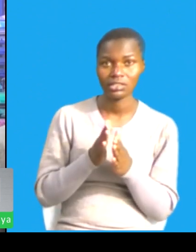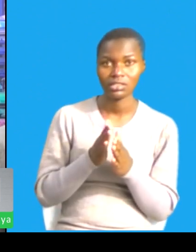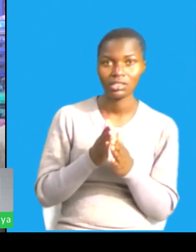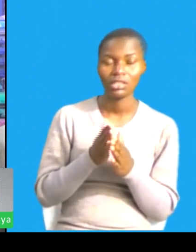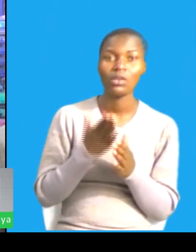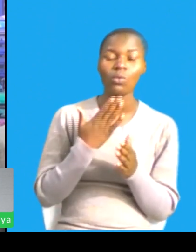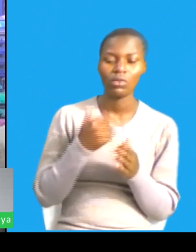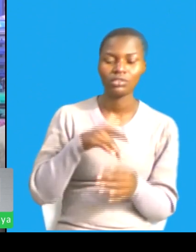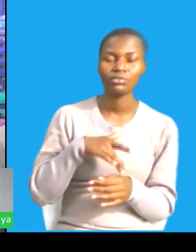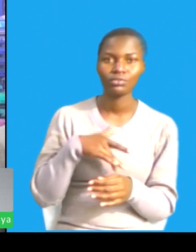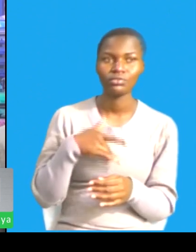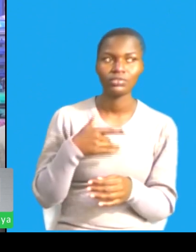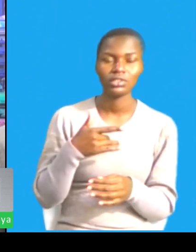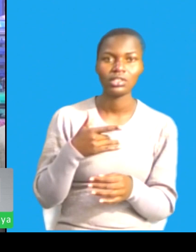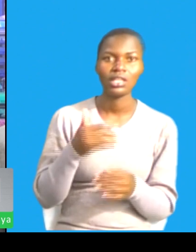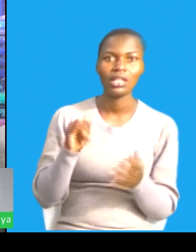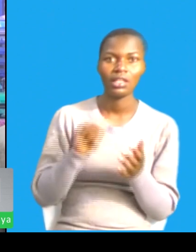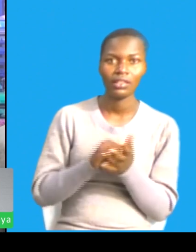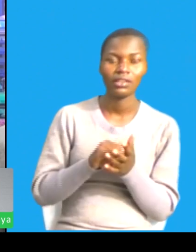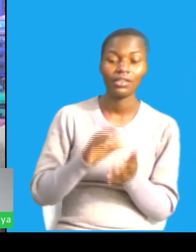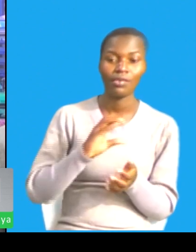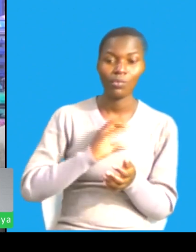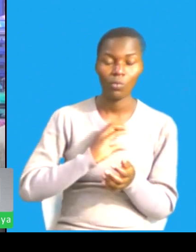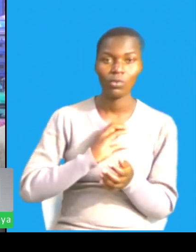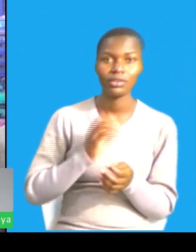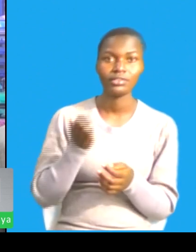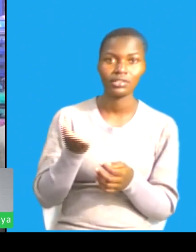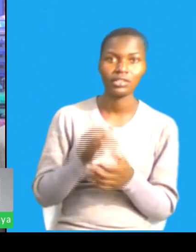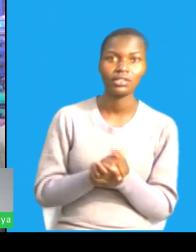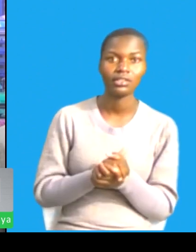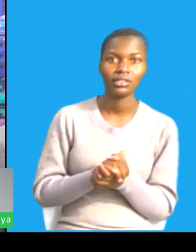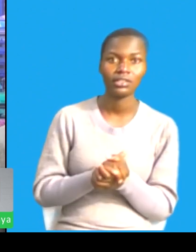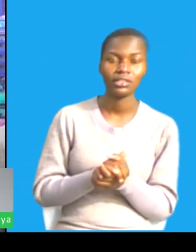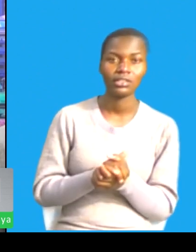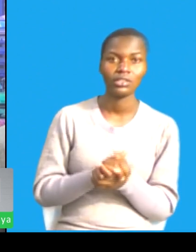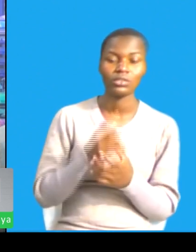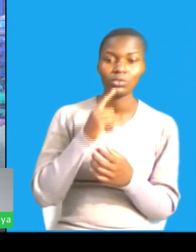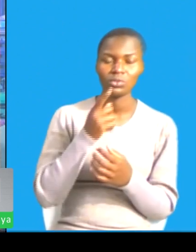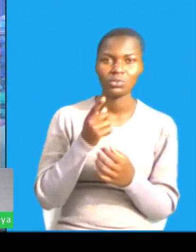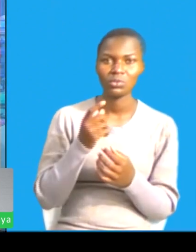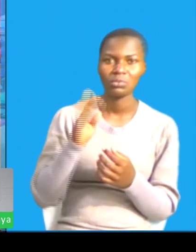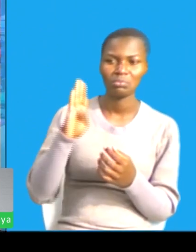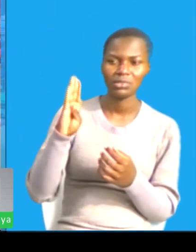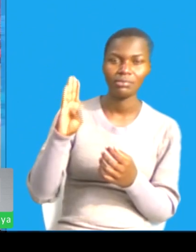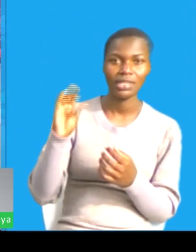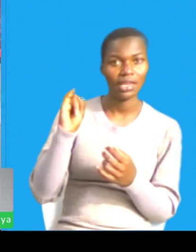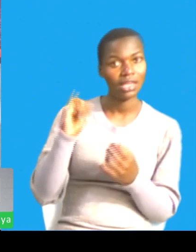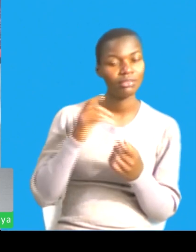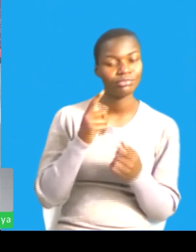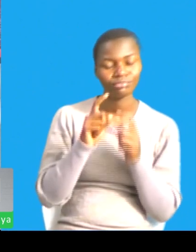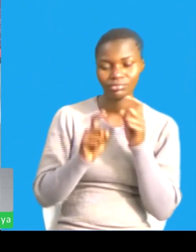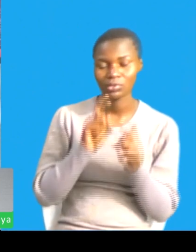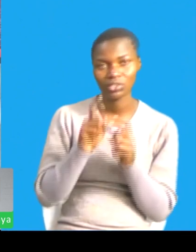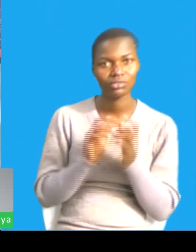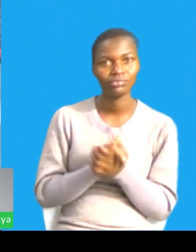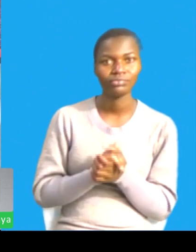to feel that their own is there. Ndio. So, hii ndio BBI or what? Because it's